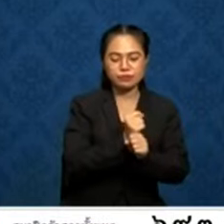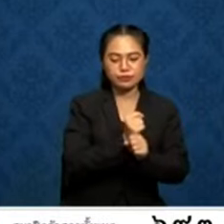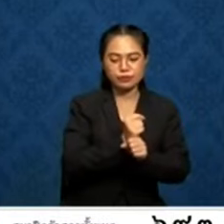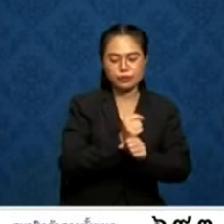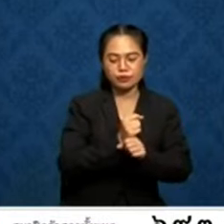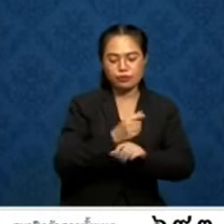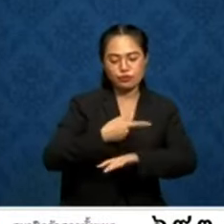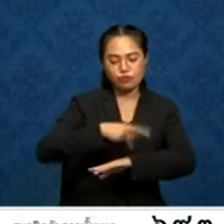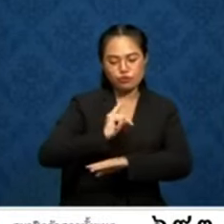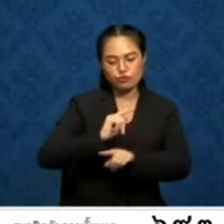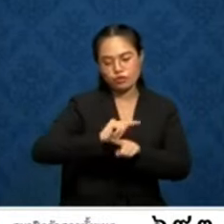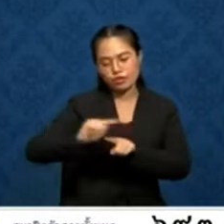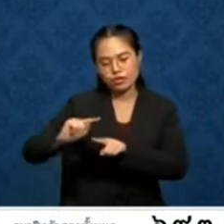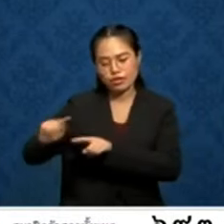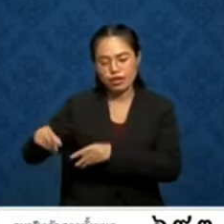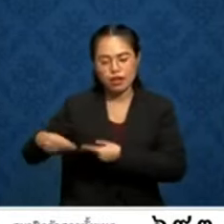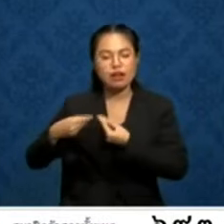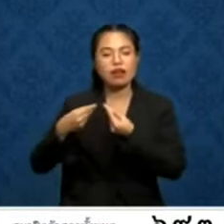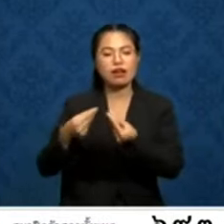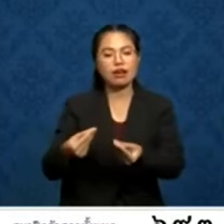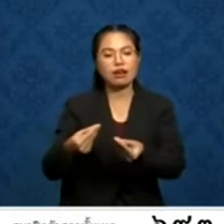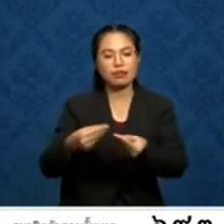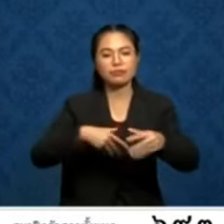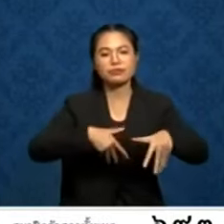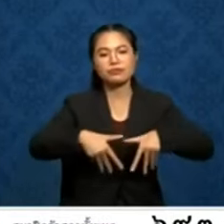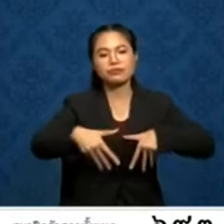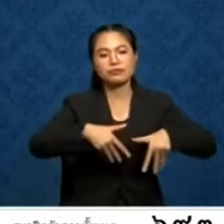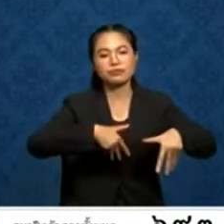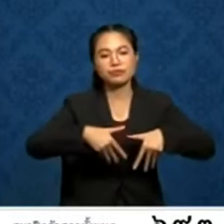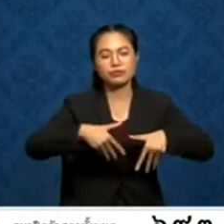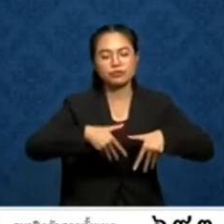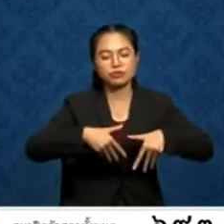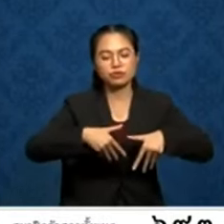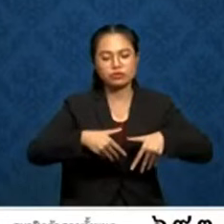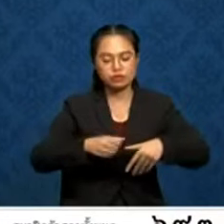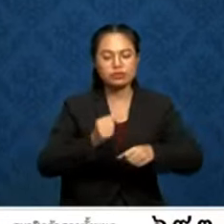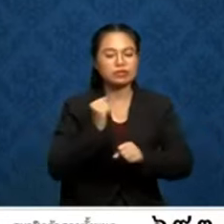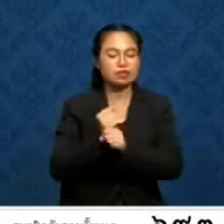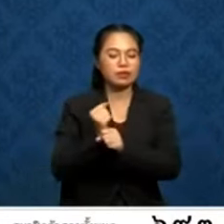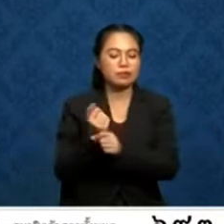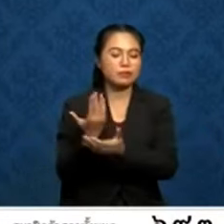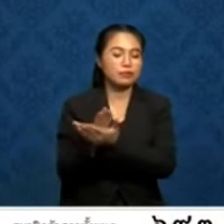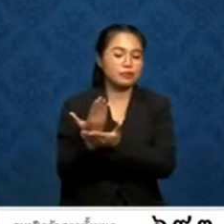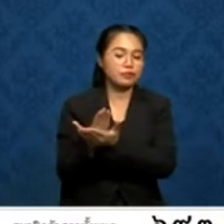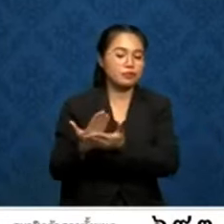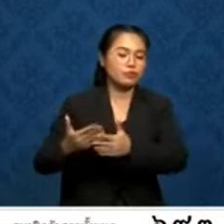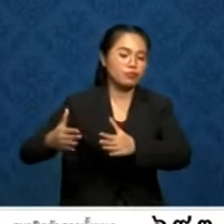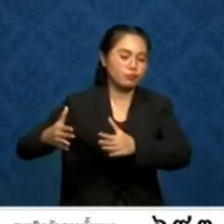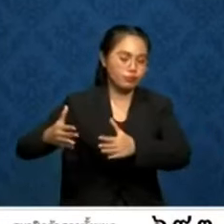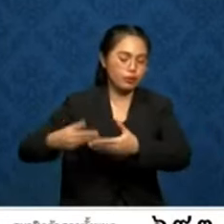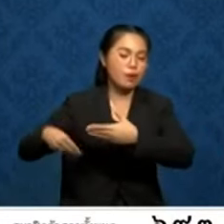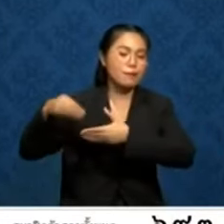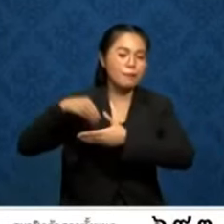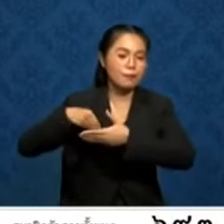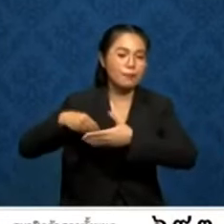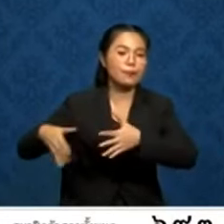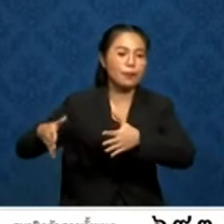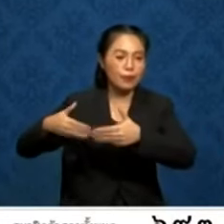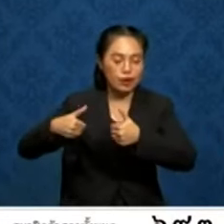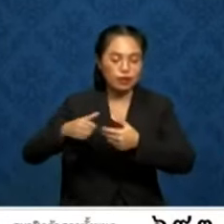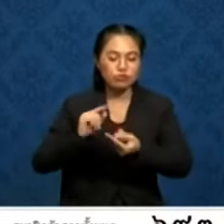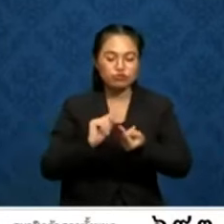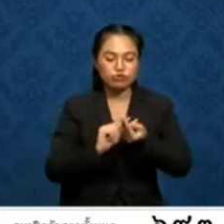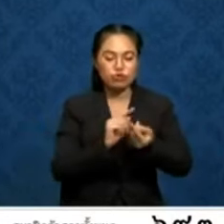ซึ่งการดำเนินการต่างๆเหล่านี้จะกลายเป็นเม็ดเงินกลับเข้าสู่ระบบภาษีและจะกลับกล